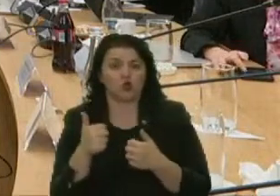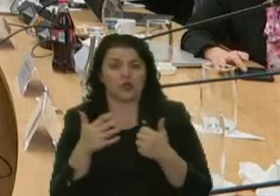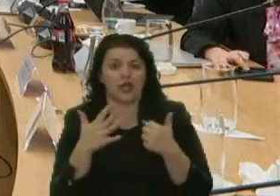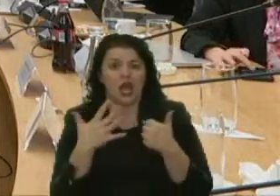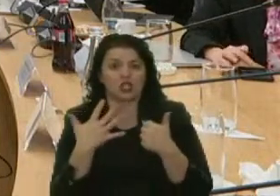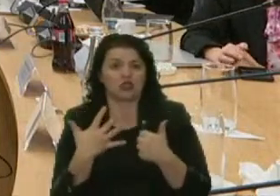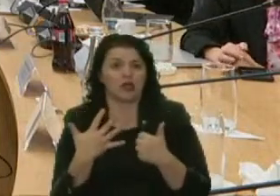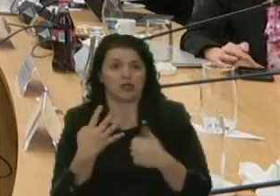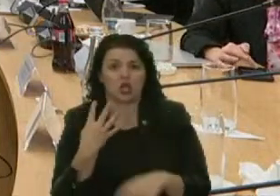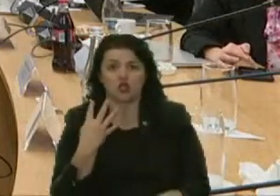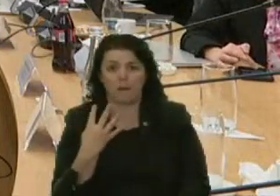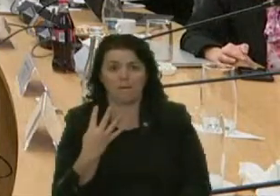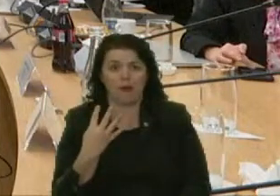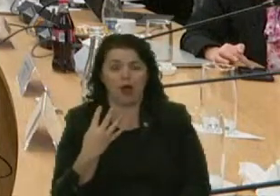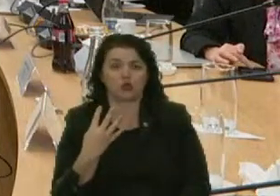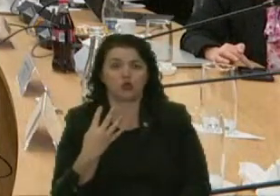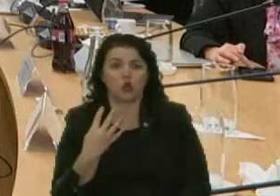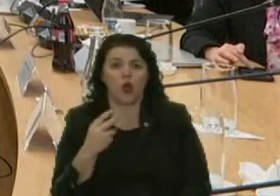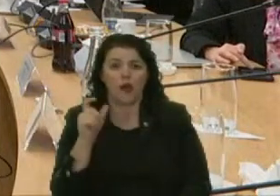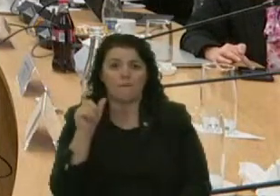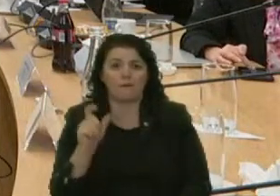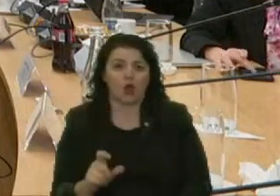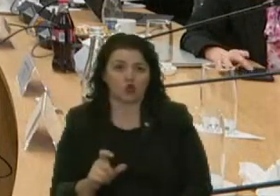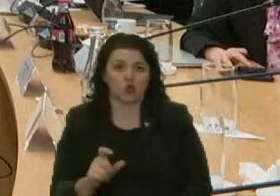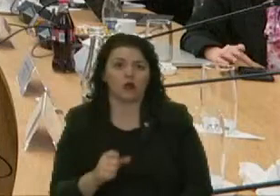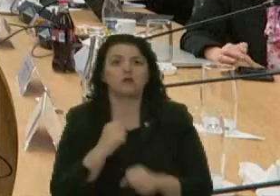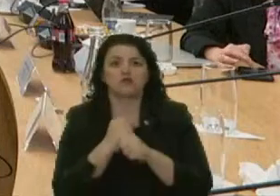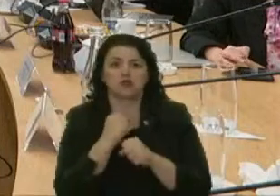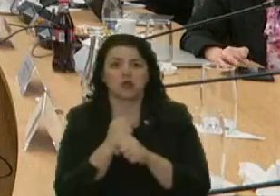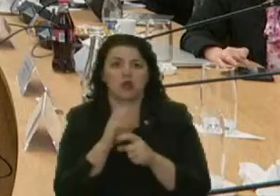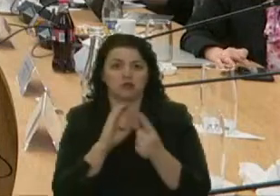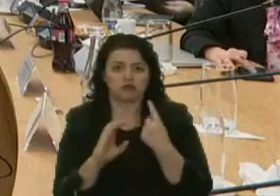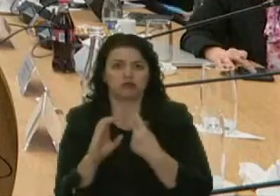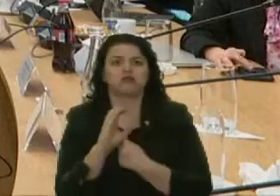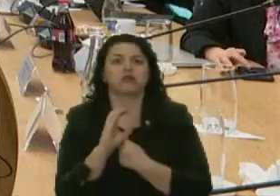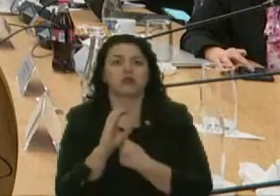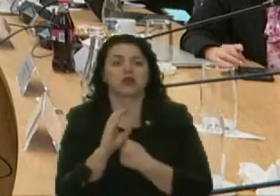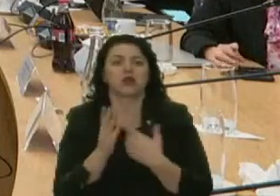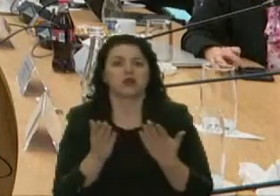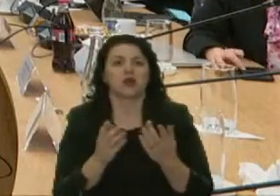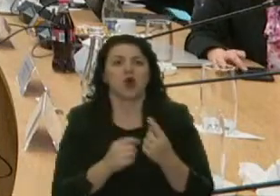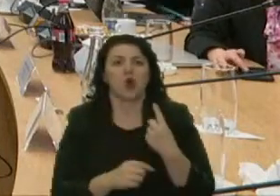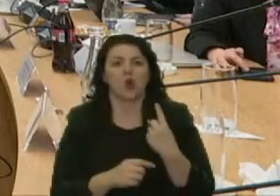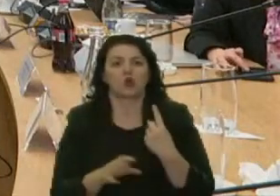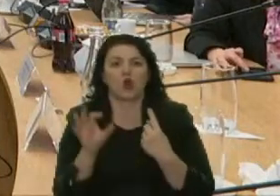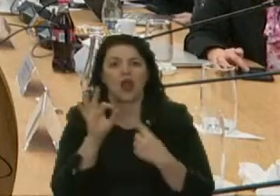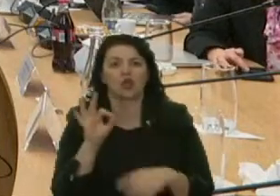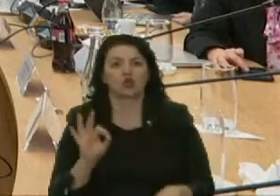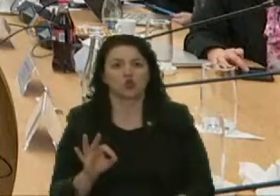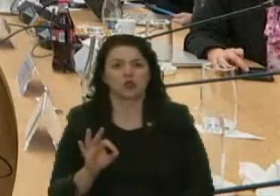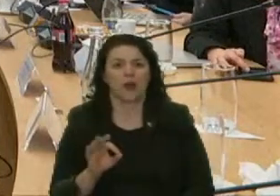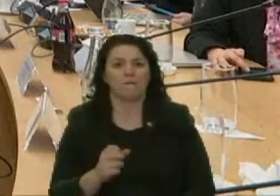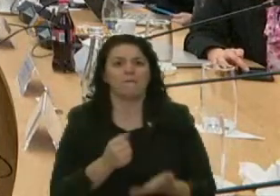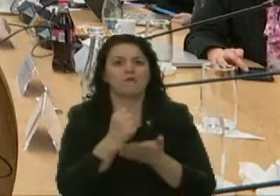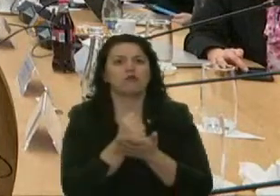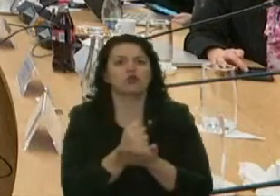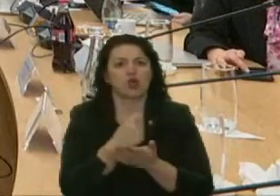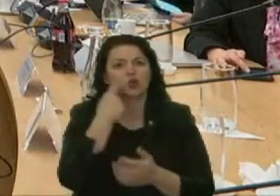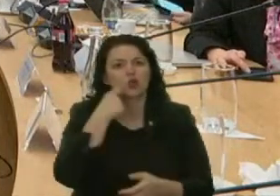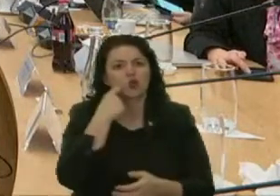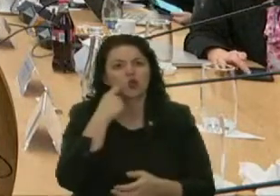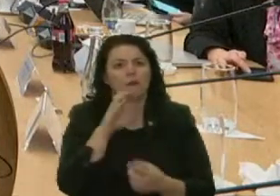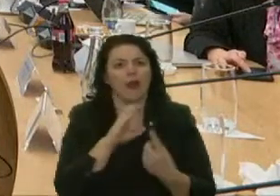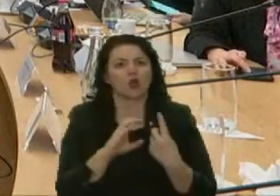de persoane majoritatea lucrători culturali mizele petiției fiind 1% din din bugetul orașului pentru